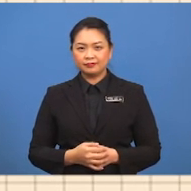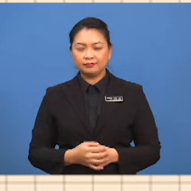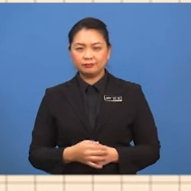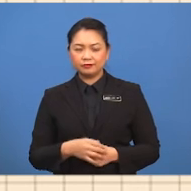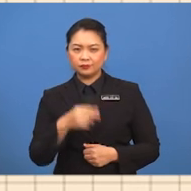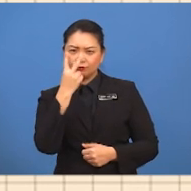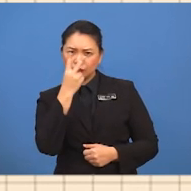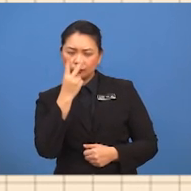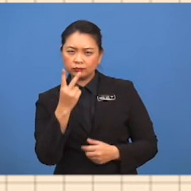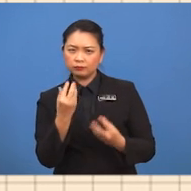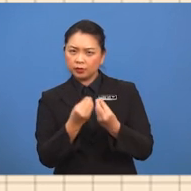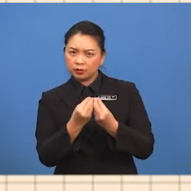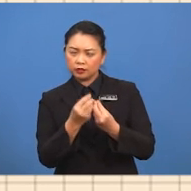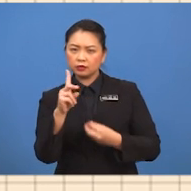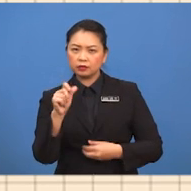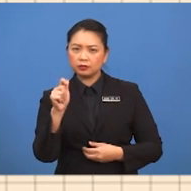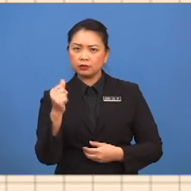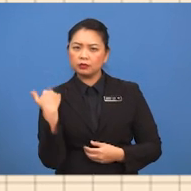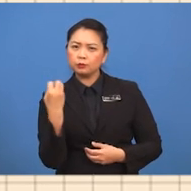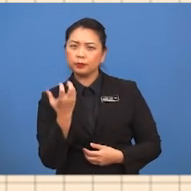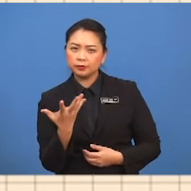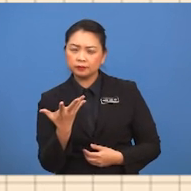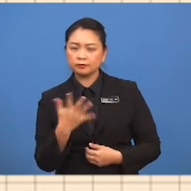tentukan bilangan data.